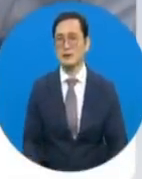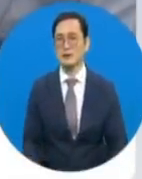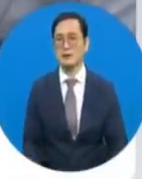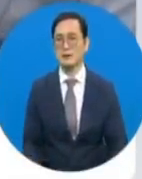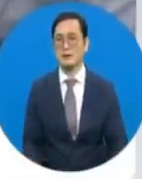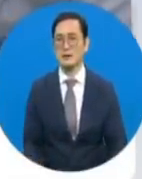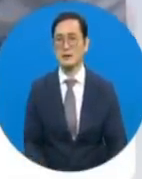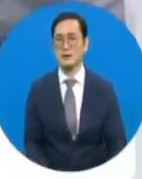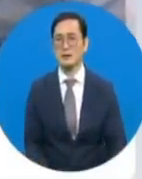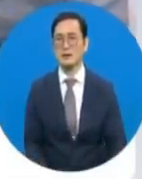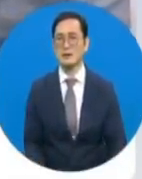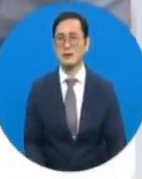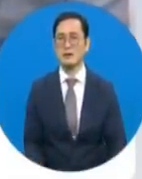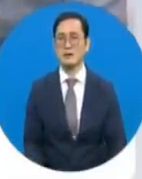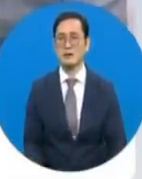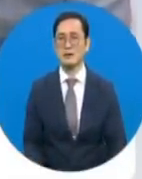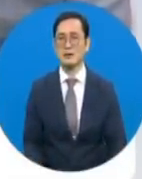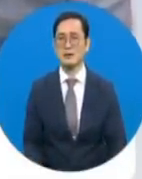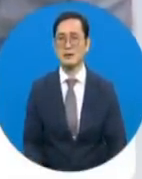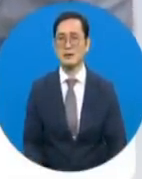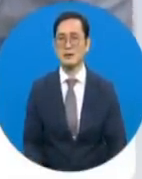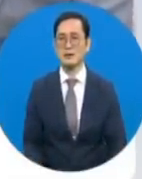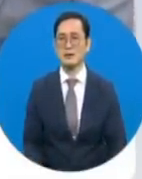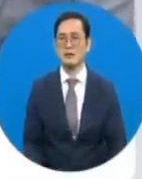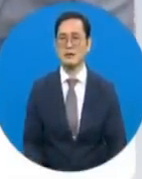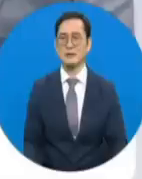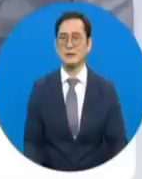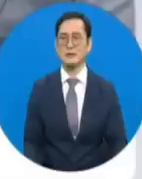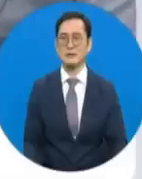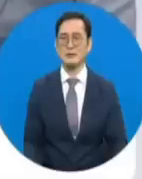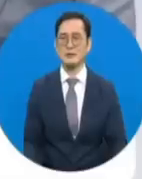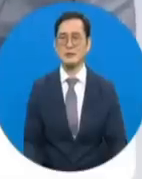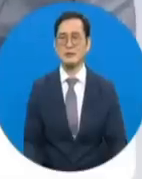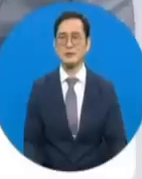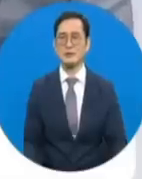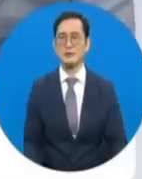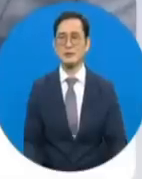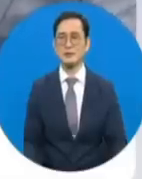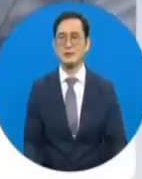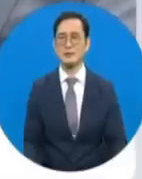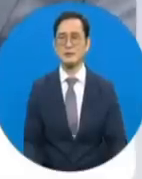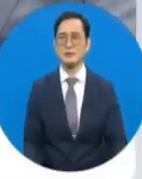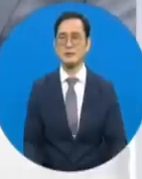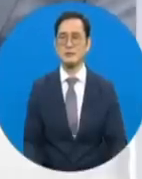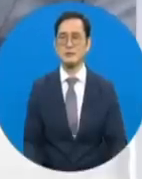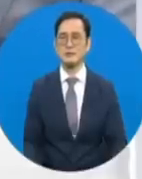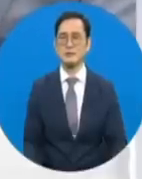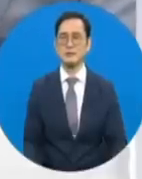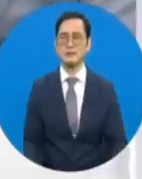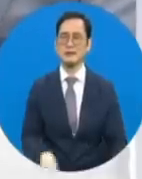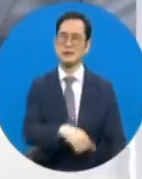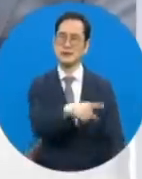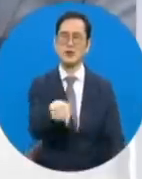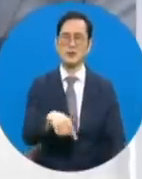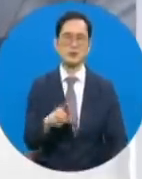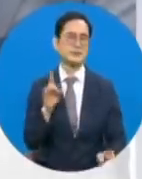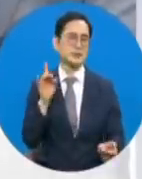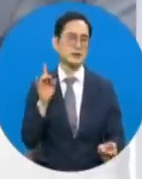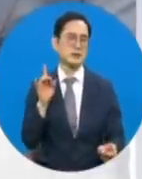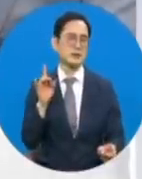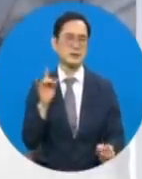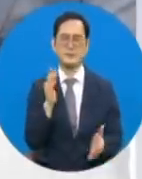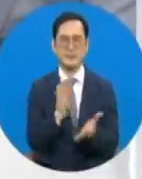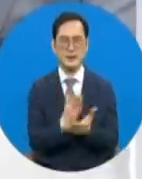오늘까지 내일까지 가져갈 문제는 아니다. 그런 의미에서 지금이라도 말하자면 이재명 대표가